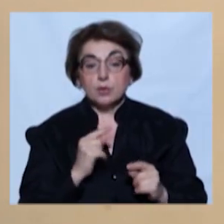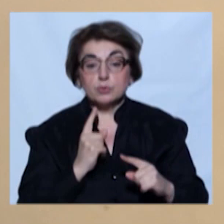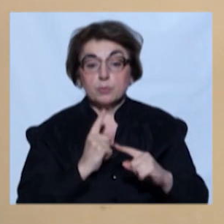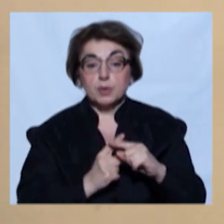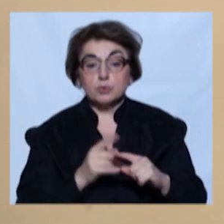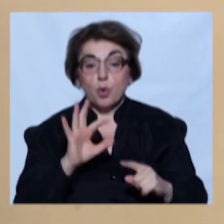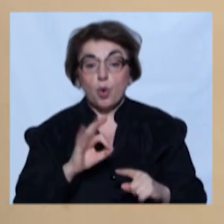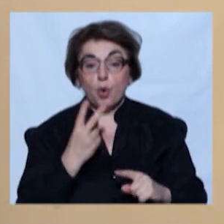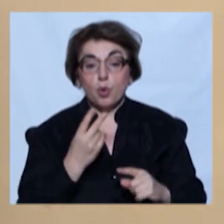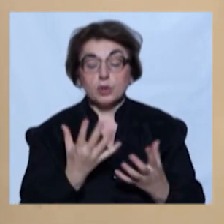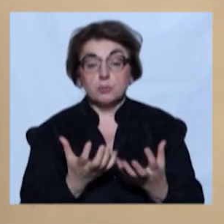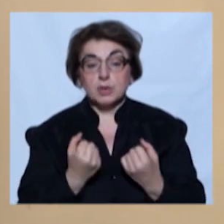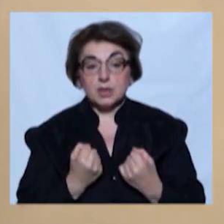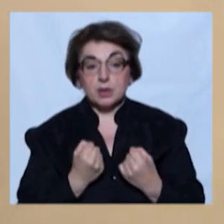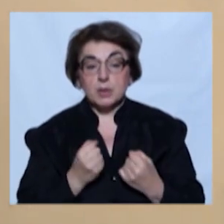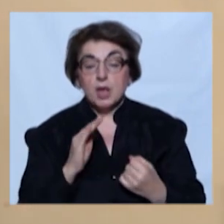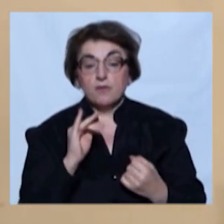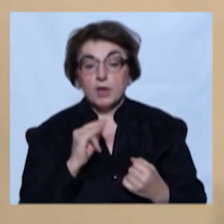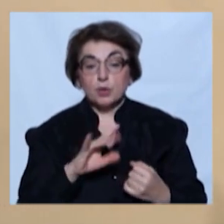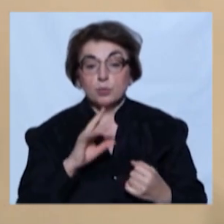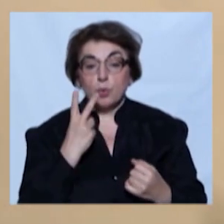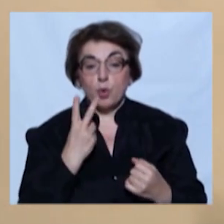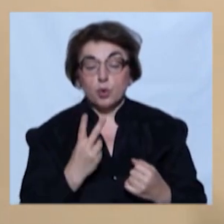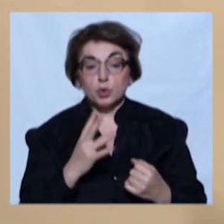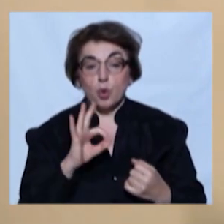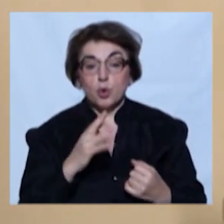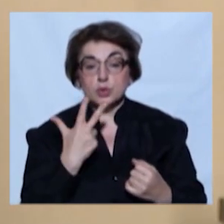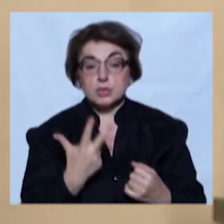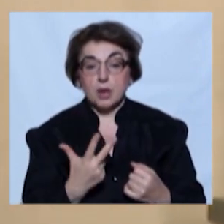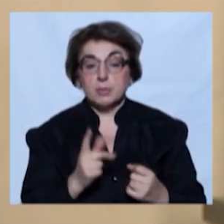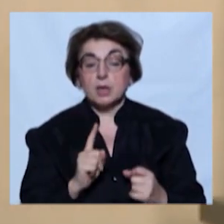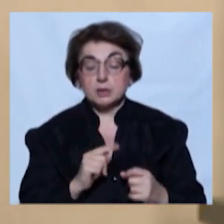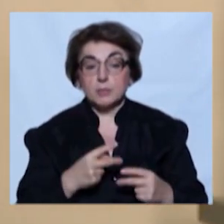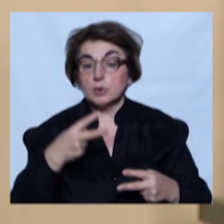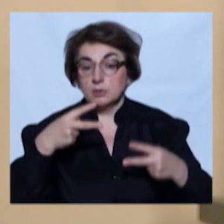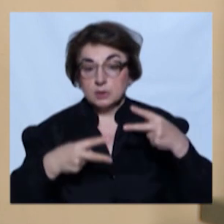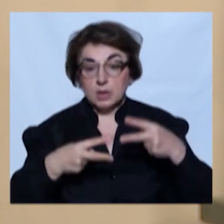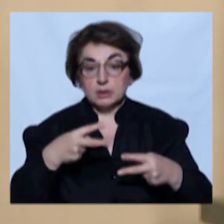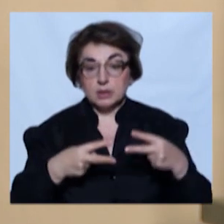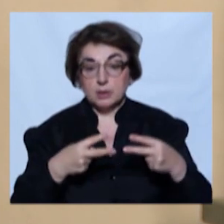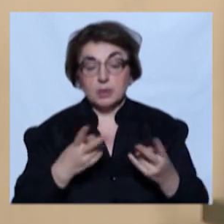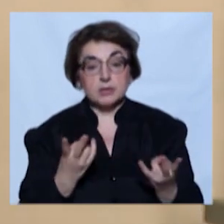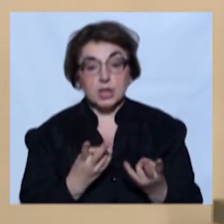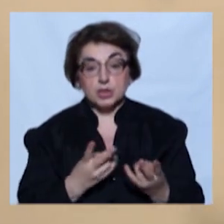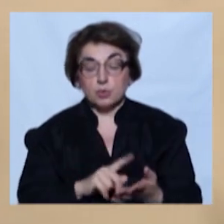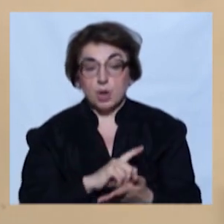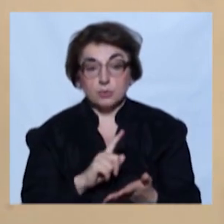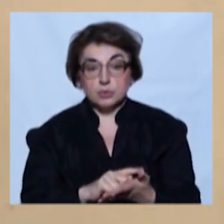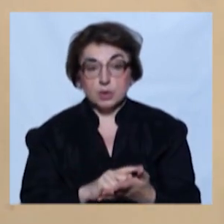O2 მიიღება ფერუმ 2O3. რა თქმა უნდა, ჭირდება გათანაბრება